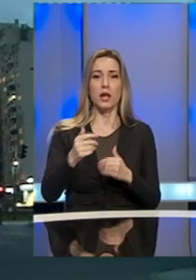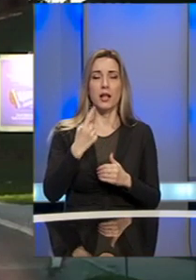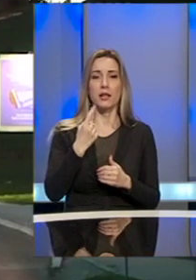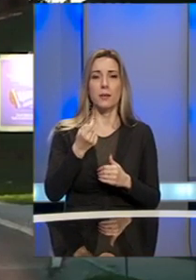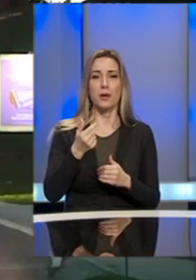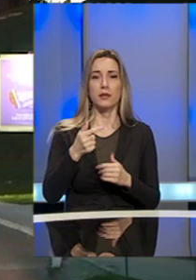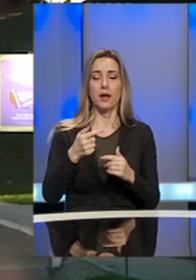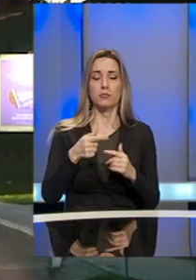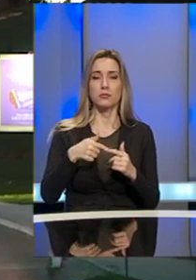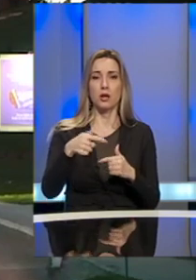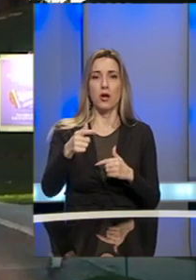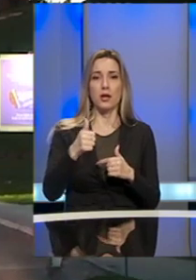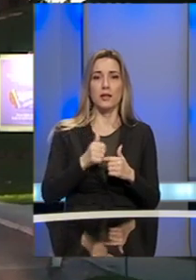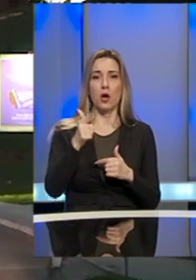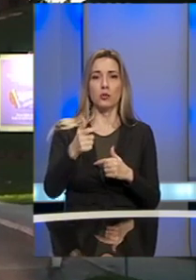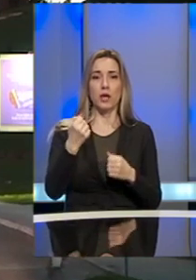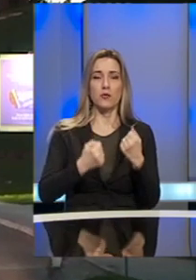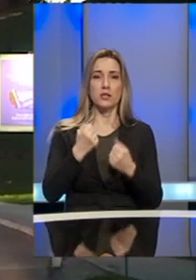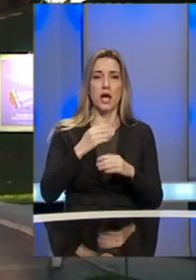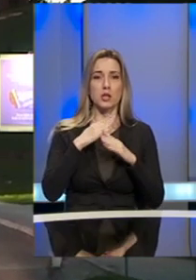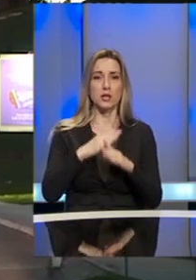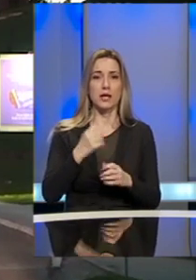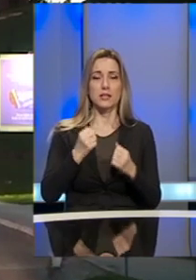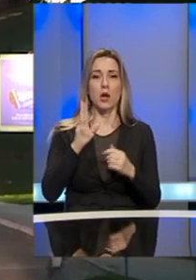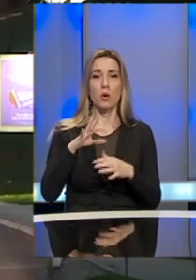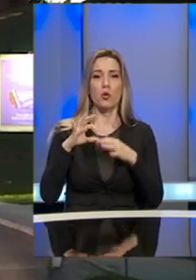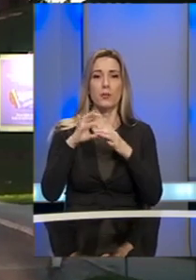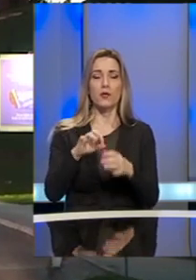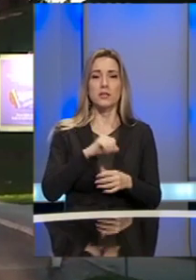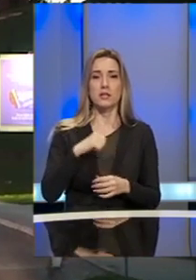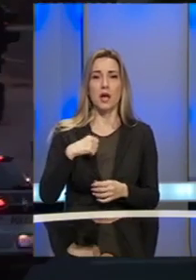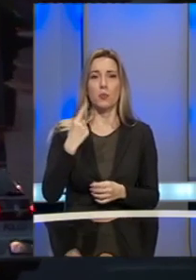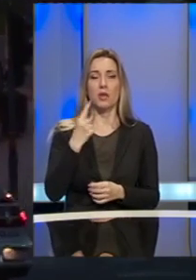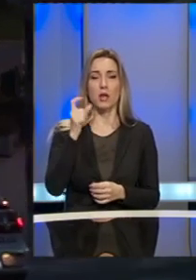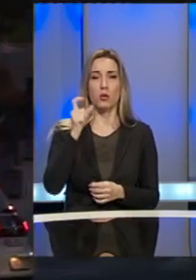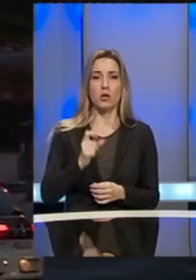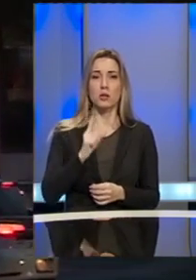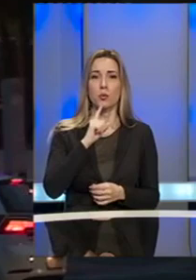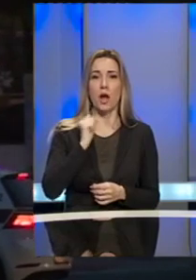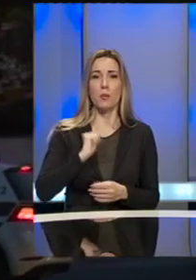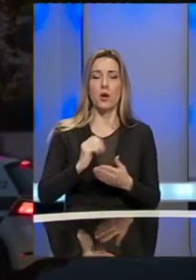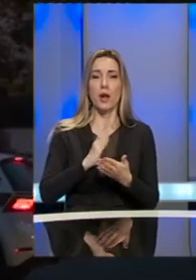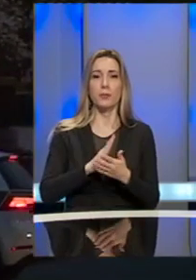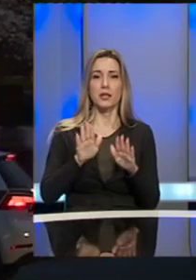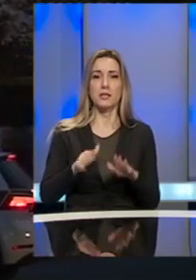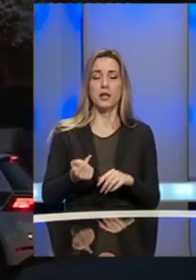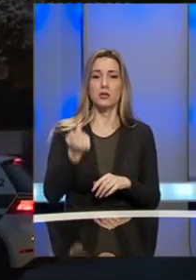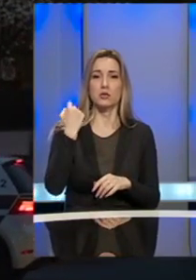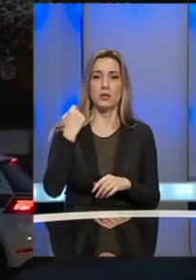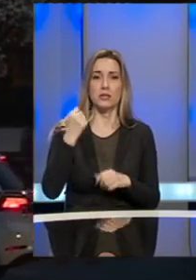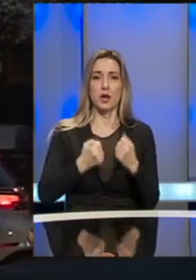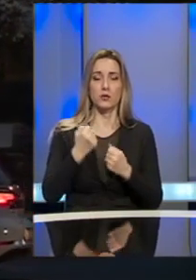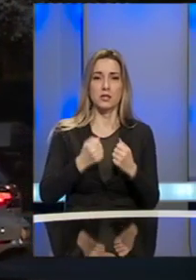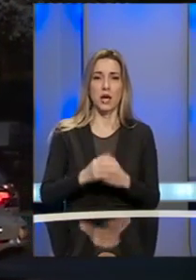i po jedna od druge. Također, vozači taksi vozila smiju prevoziti samo jednu osobu koja mora biti na sjedištu iza